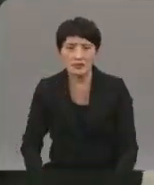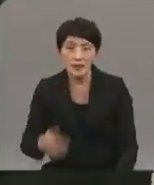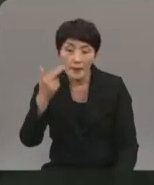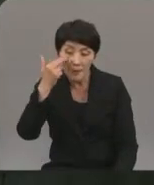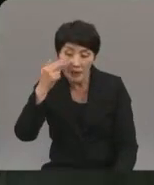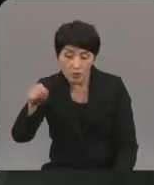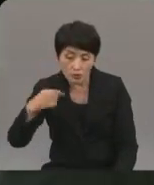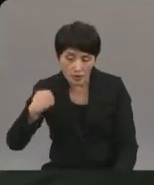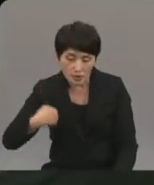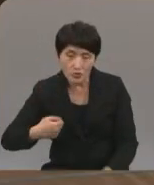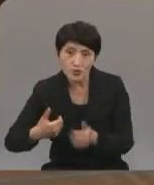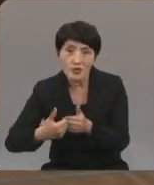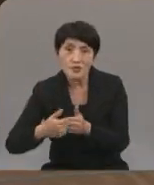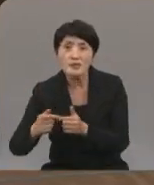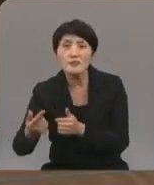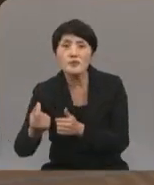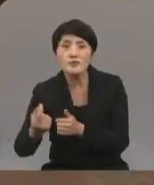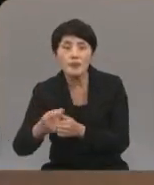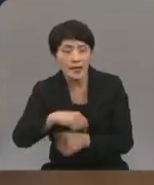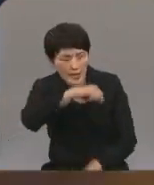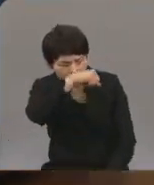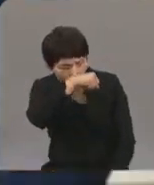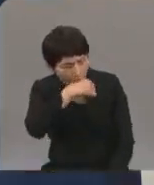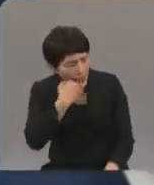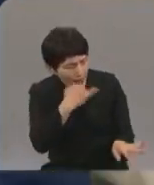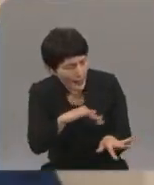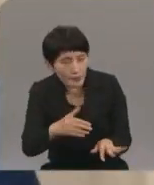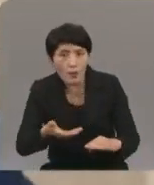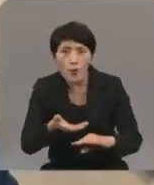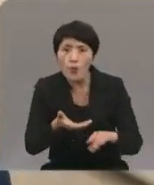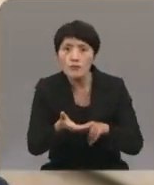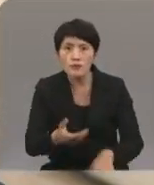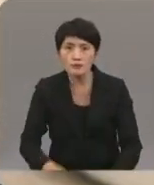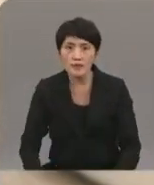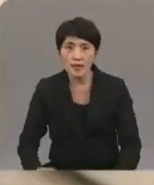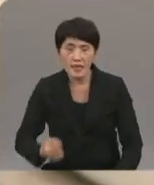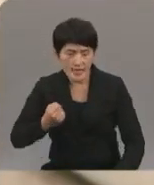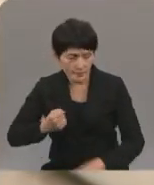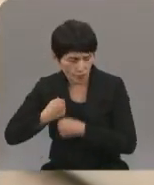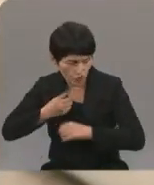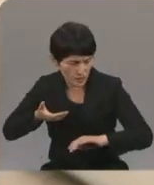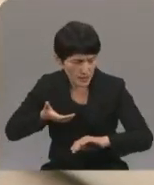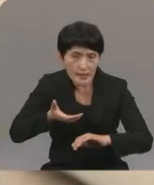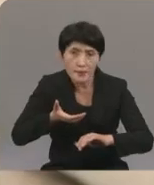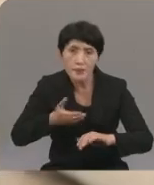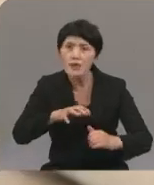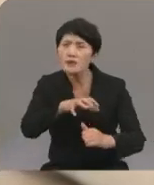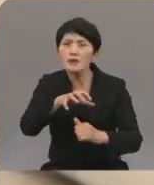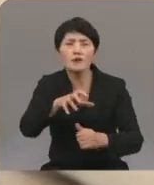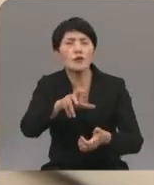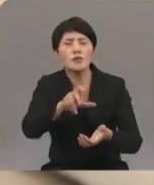行的韩美首脑会谈也将就具体的加强延伸威慑的方案进行讨论。